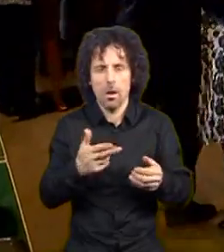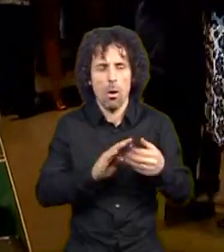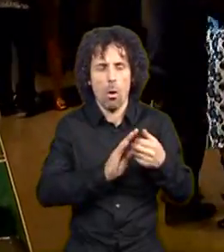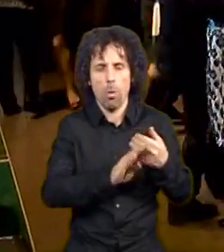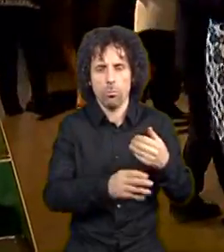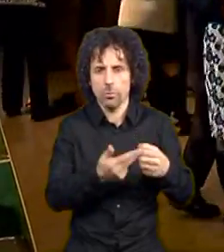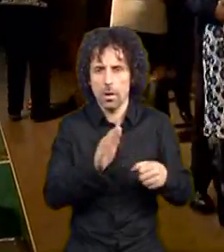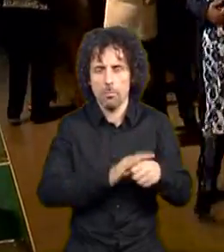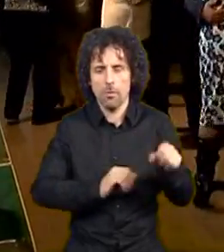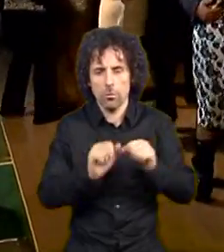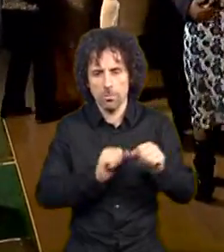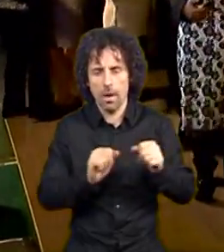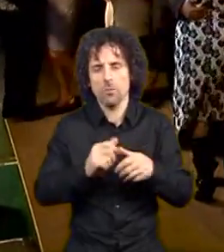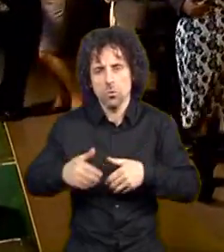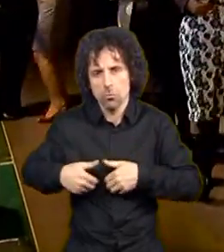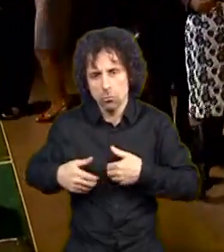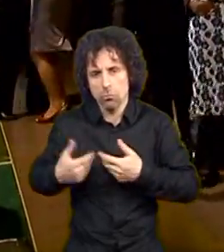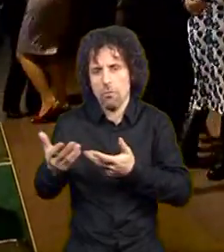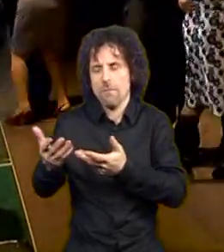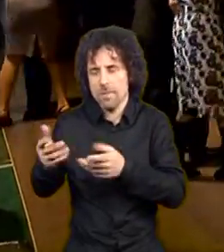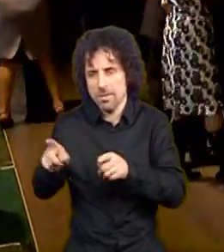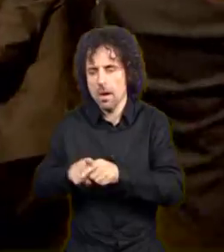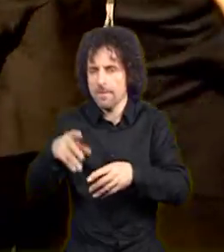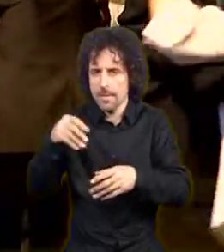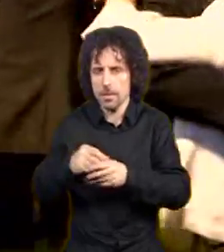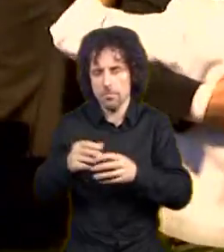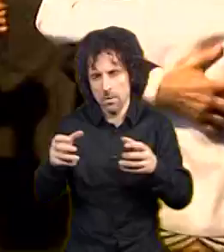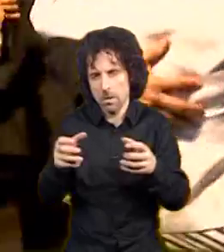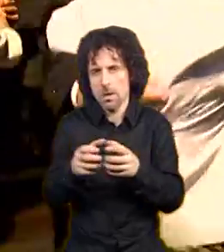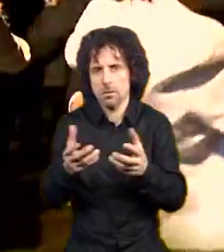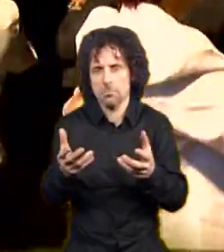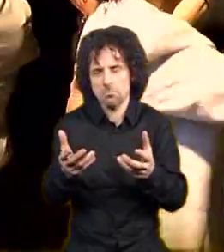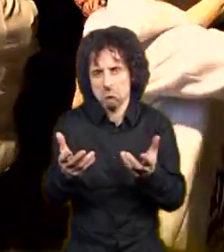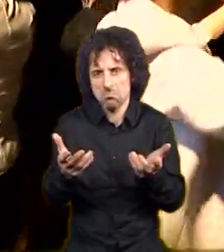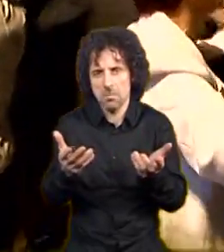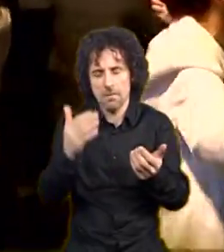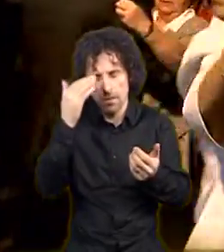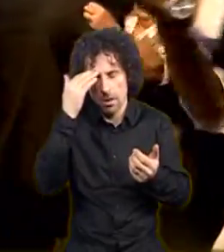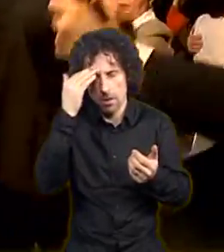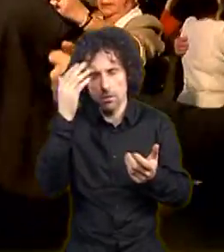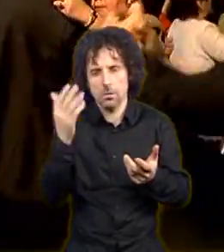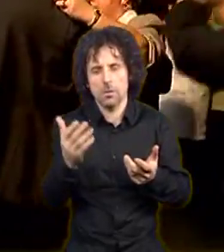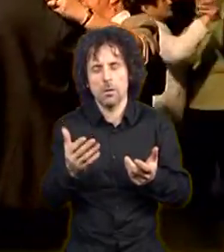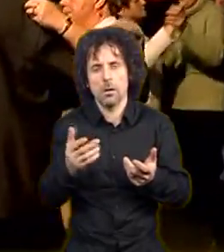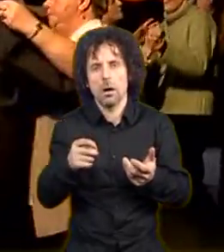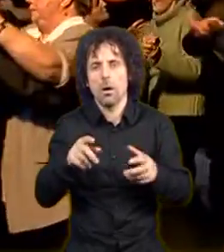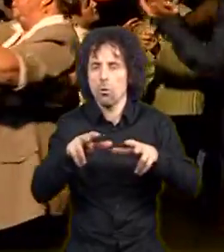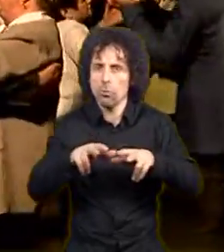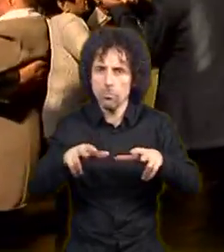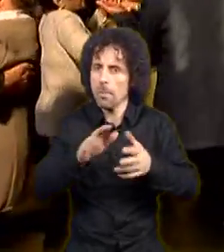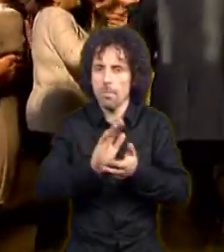niepełnosprawnych, są żony lub mężowie tych osób. Bo jak wiadomo,